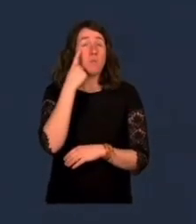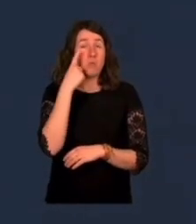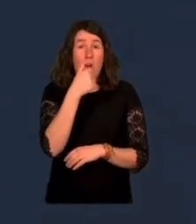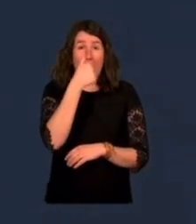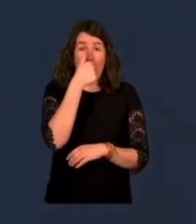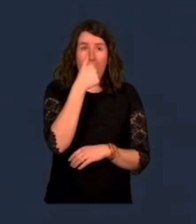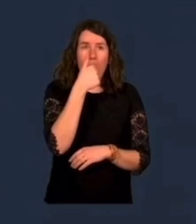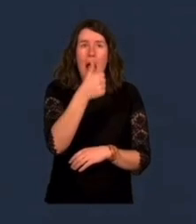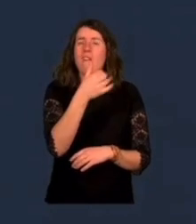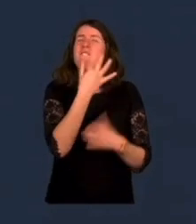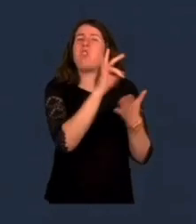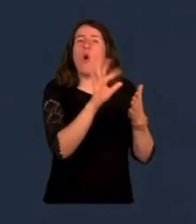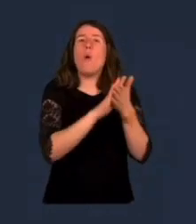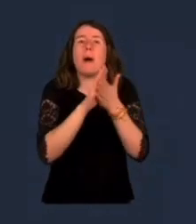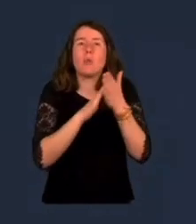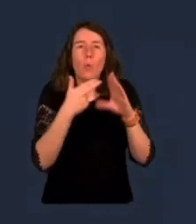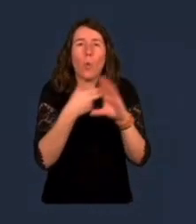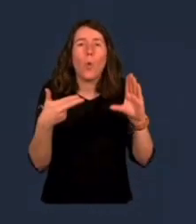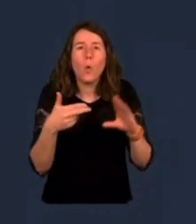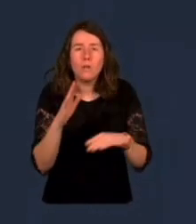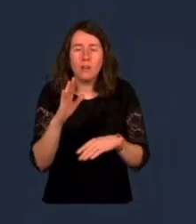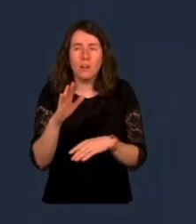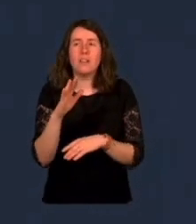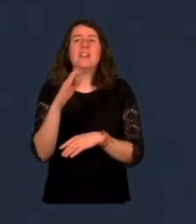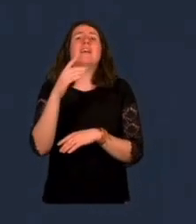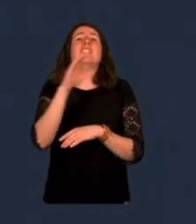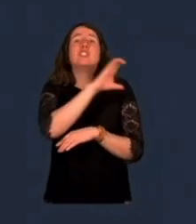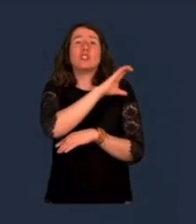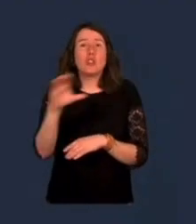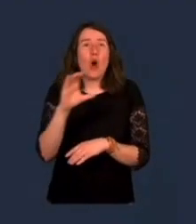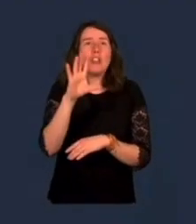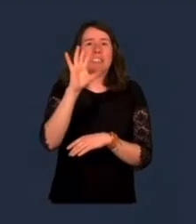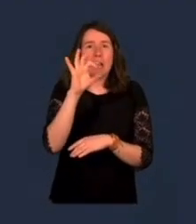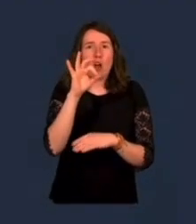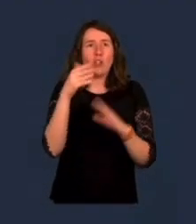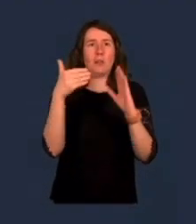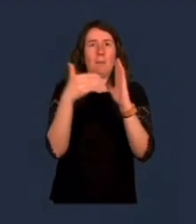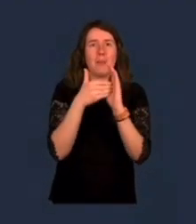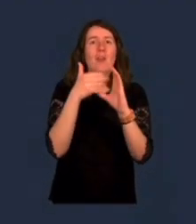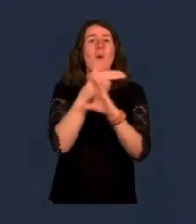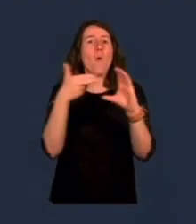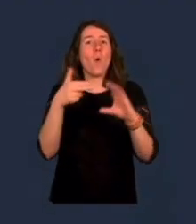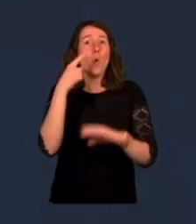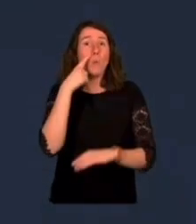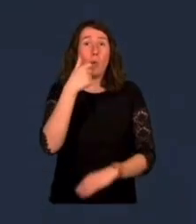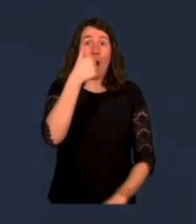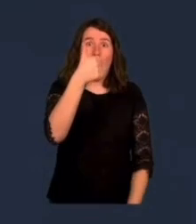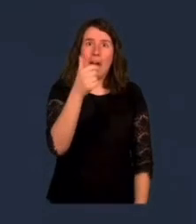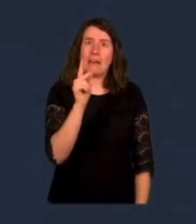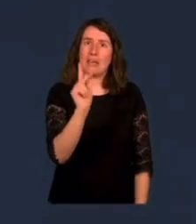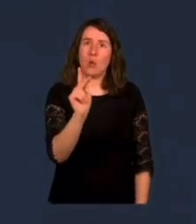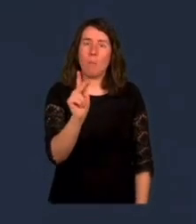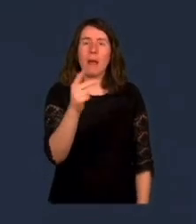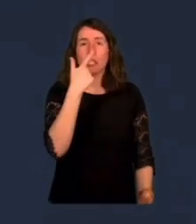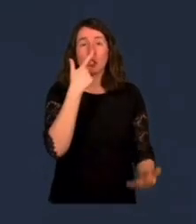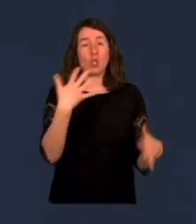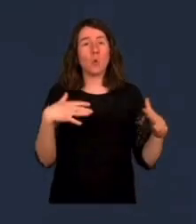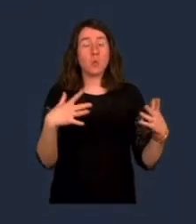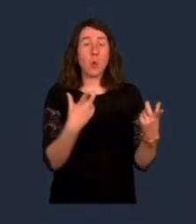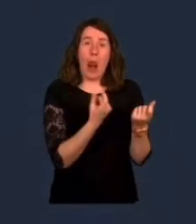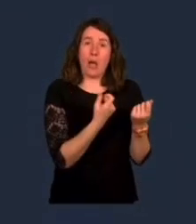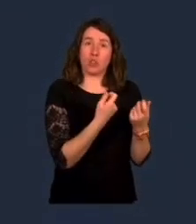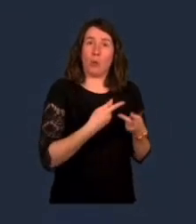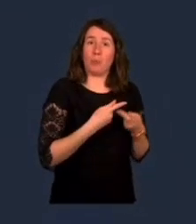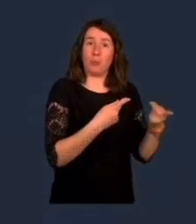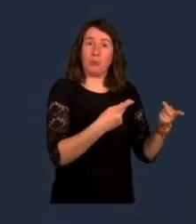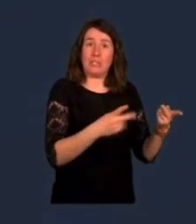kilomètre, qu'est-ce que 150 000 euros le kilomètre, l'investissement public est très élevé, alors que la